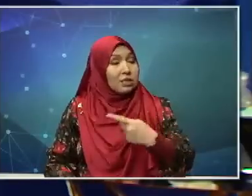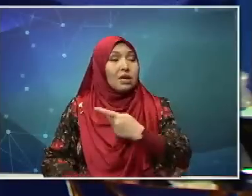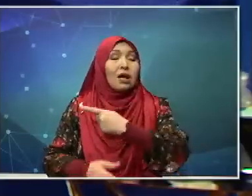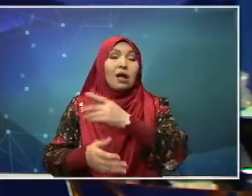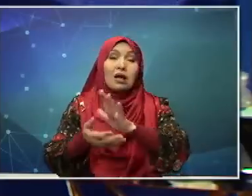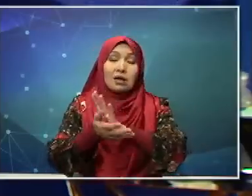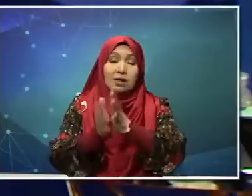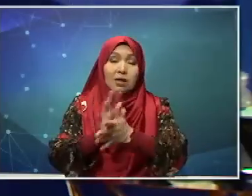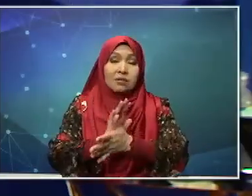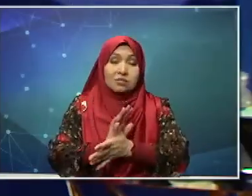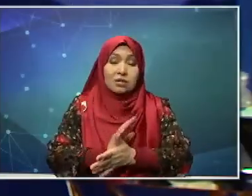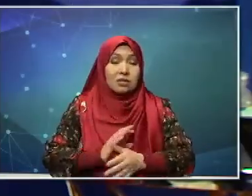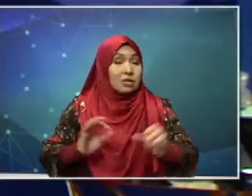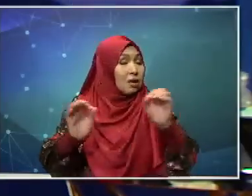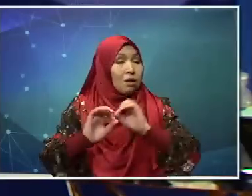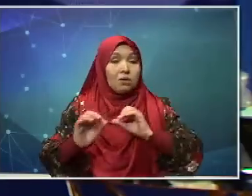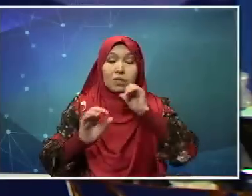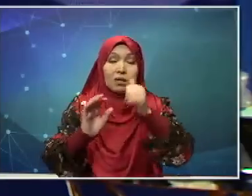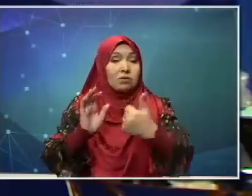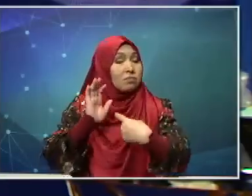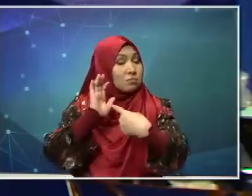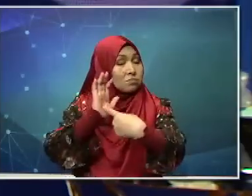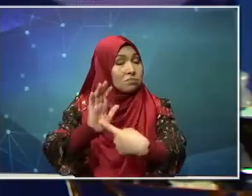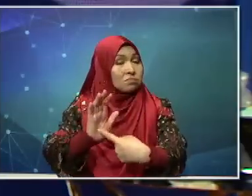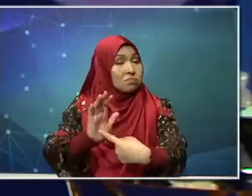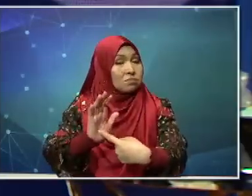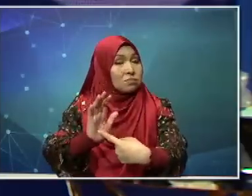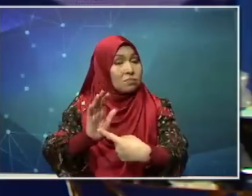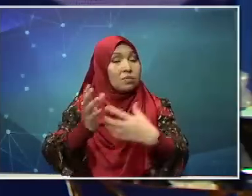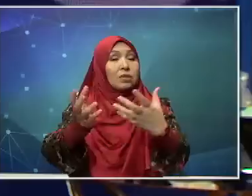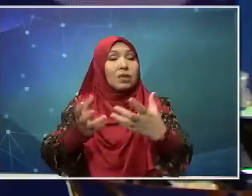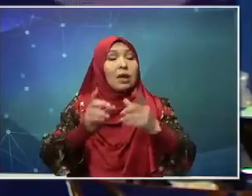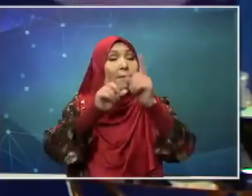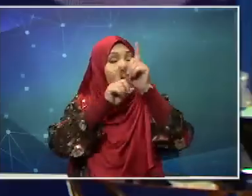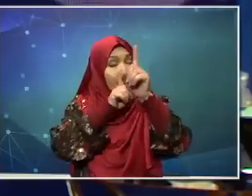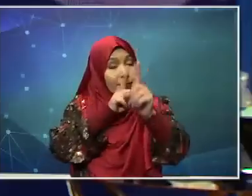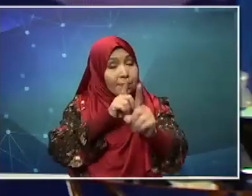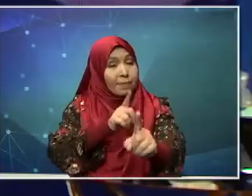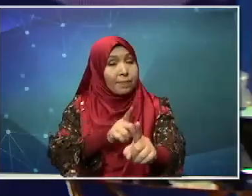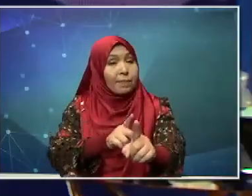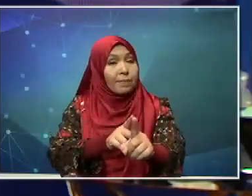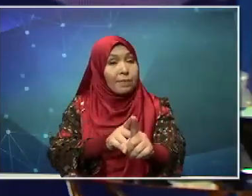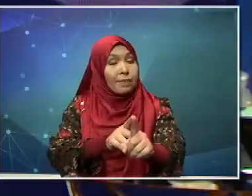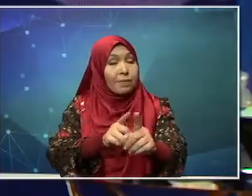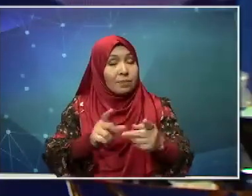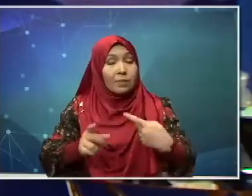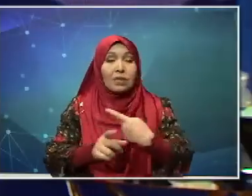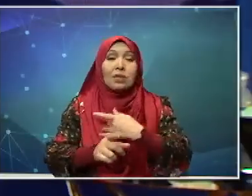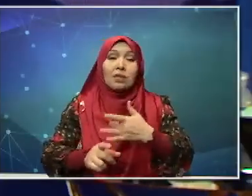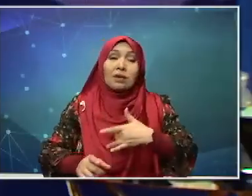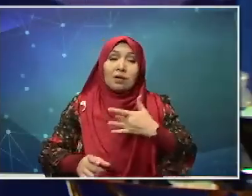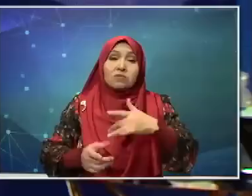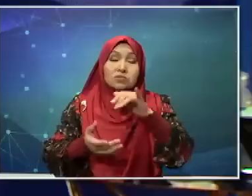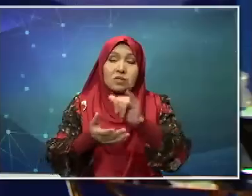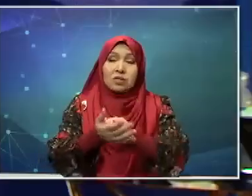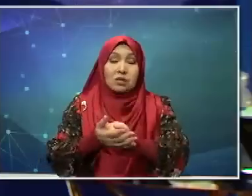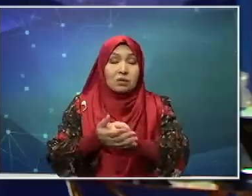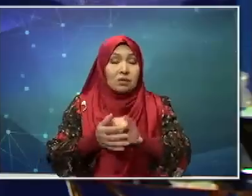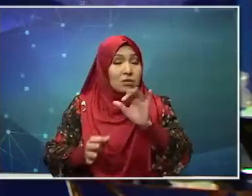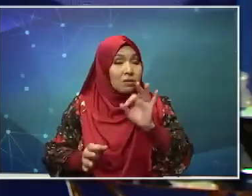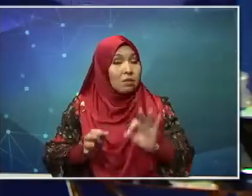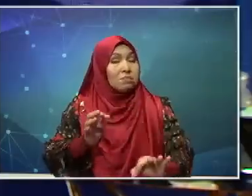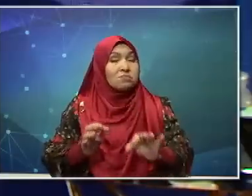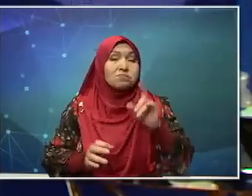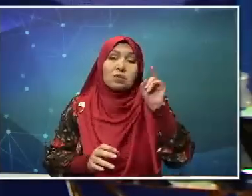bersyukurlah Ratu kalau tak ditundukkan ya kita enam break break break enggak kita Gosokkan bahwa Kalau tak mungkin ini